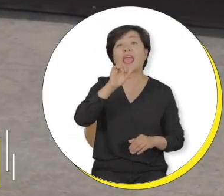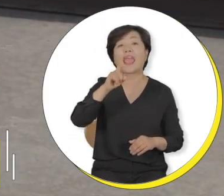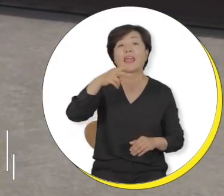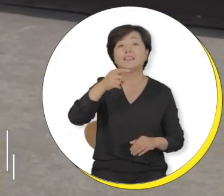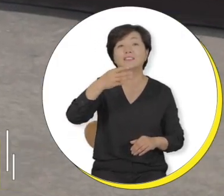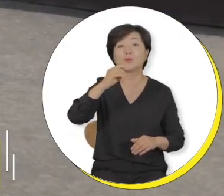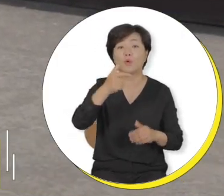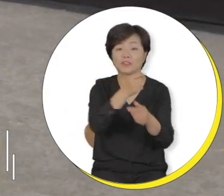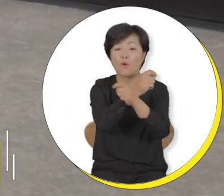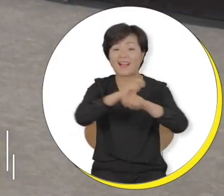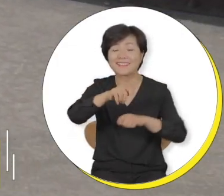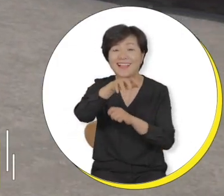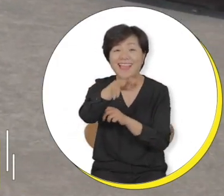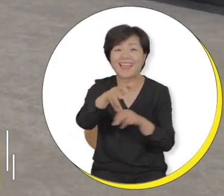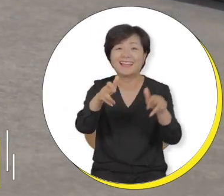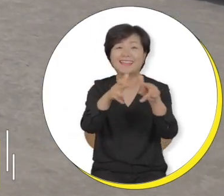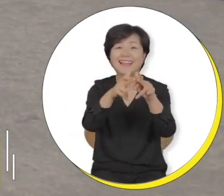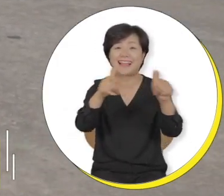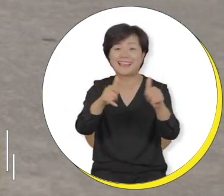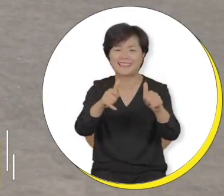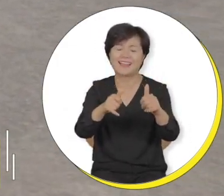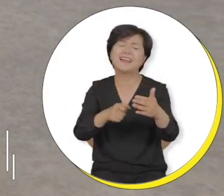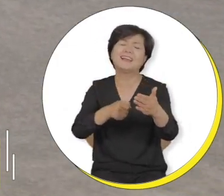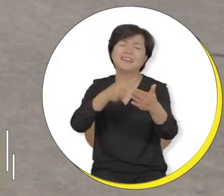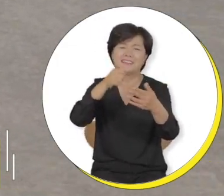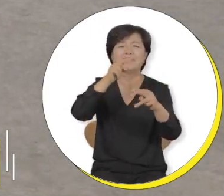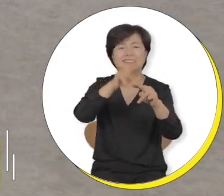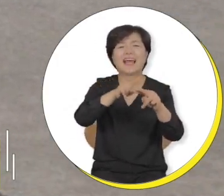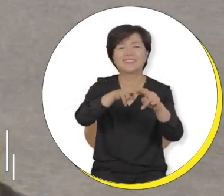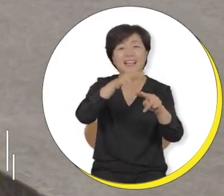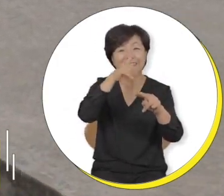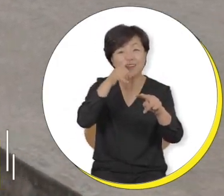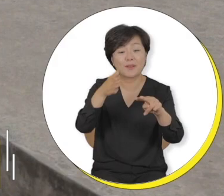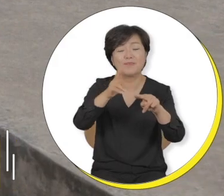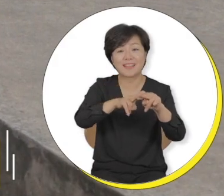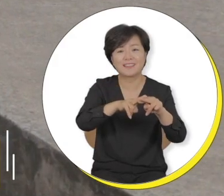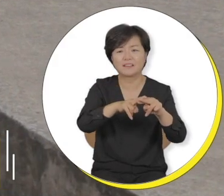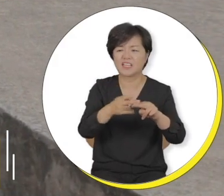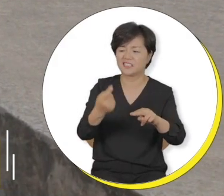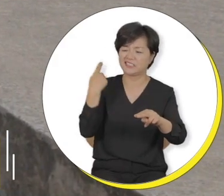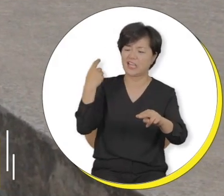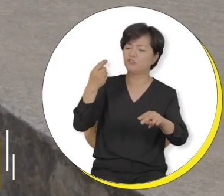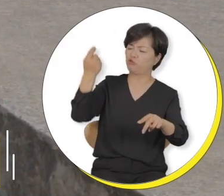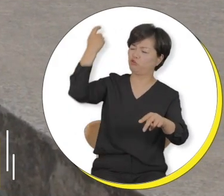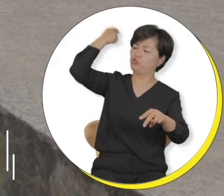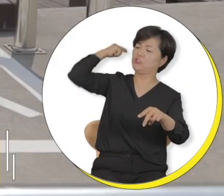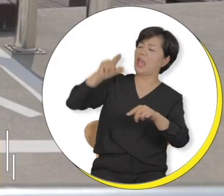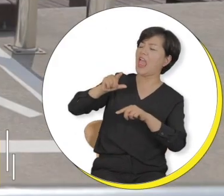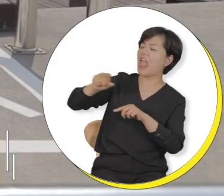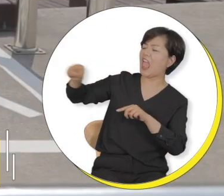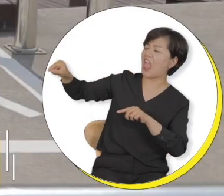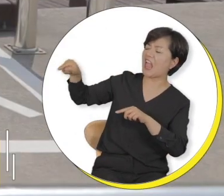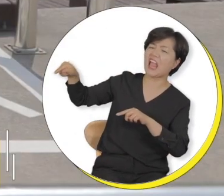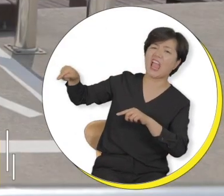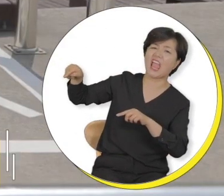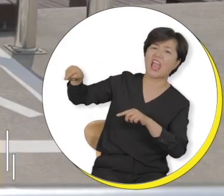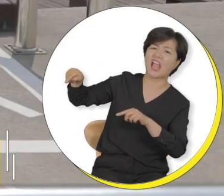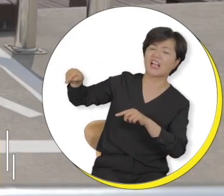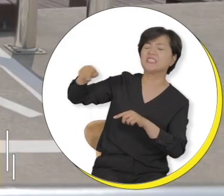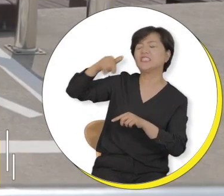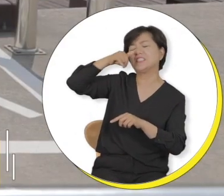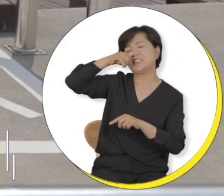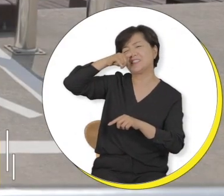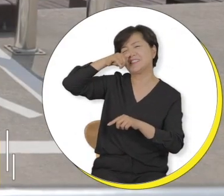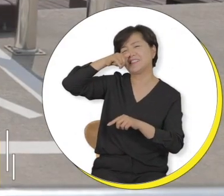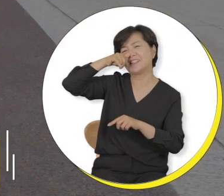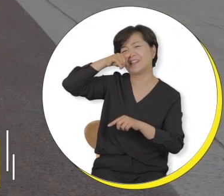저희 에두룸 광장에도 장애인 지정 좌석이 있는데요. 제일 뒤에 가장 멀리 몇 자리 이렇게